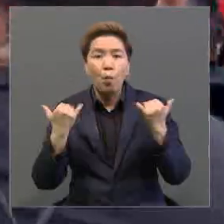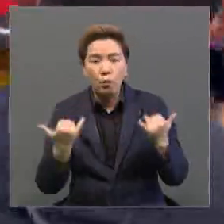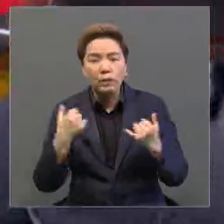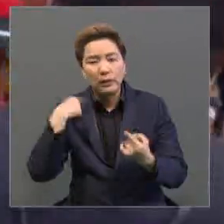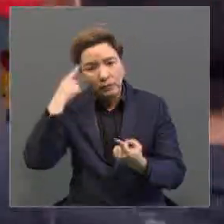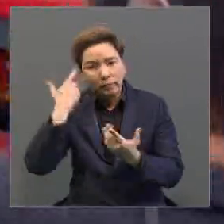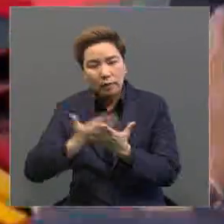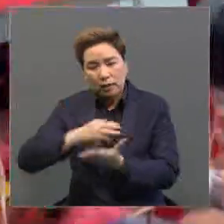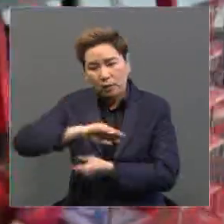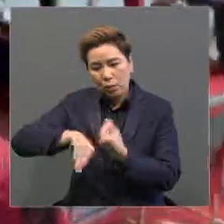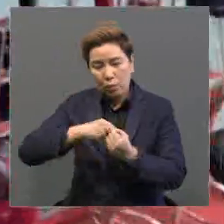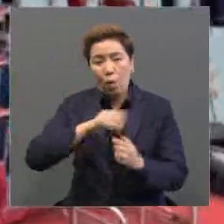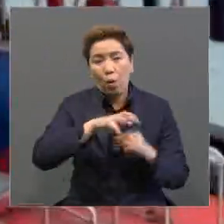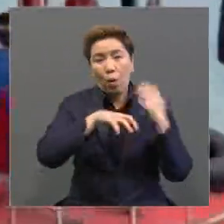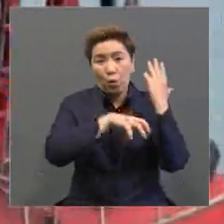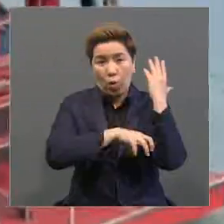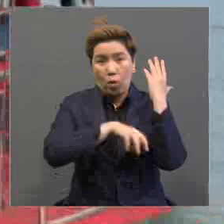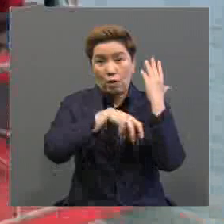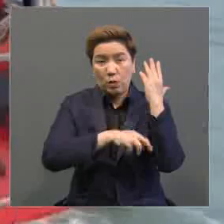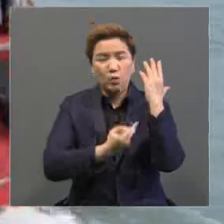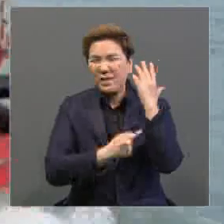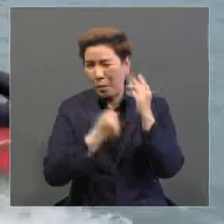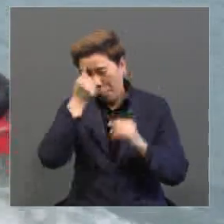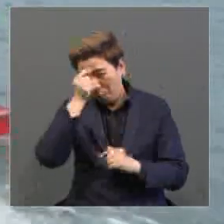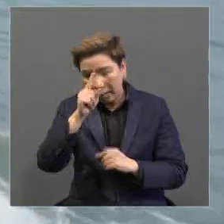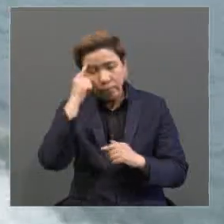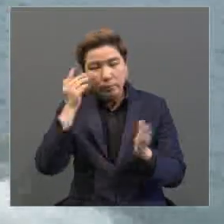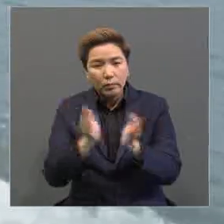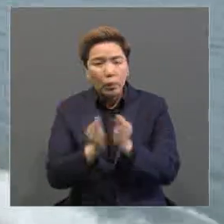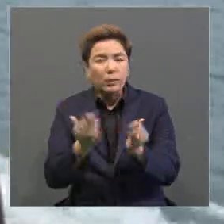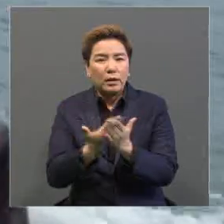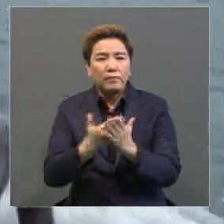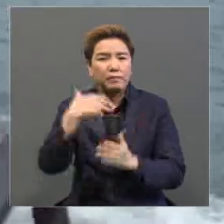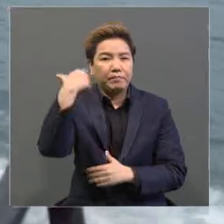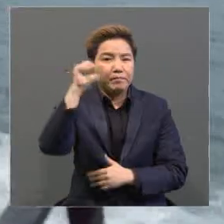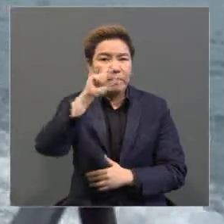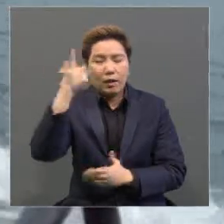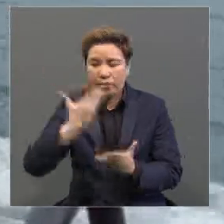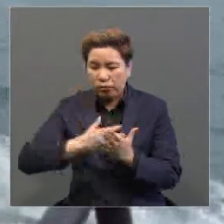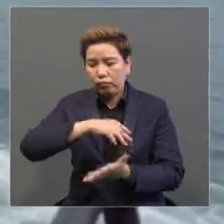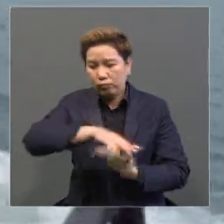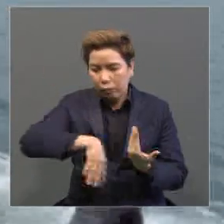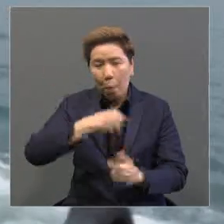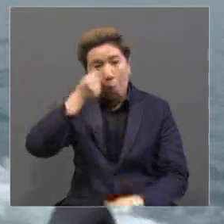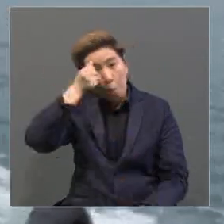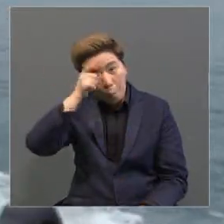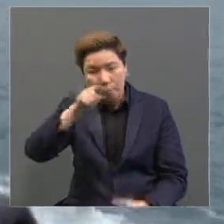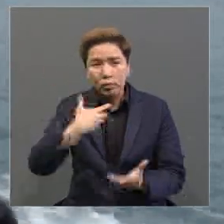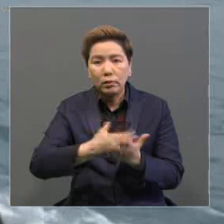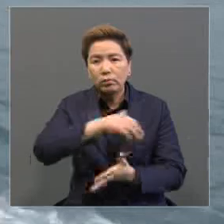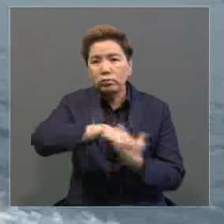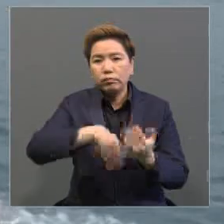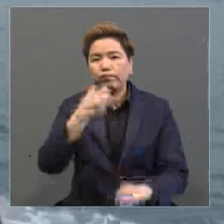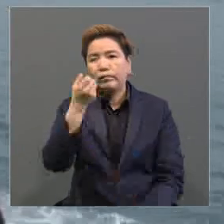เนี่ยจะมีเม็ดเงินสะพัดบนเกาะเฉพาะทริปนี้ทริปเดียวไม่น้อยกว่า 10ล้านบาทนะฮะวันเดียวเองนะ